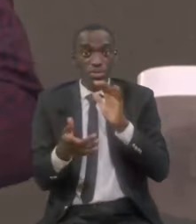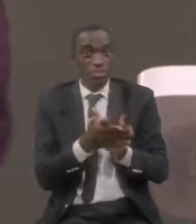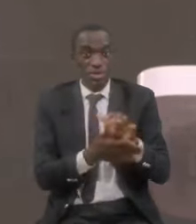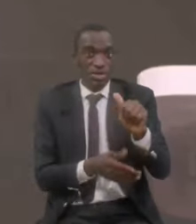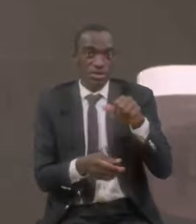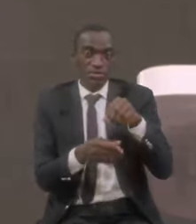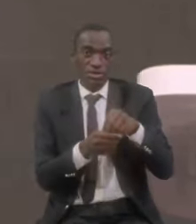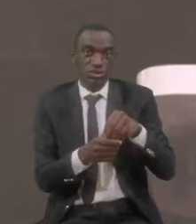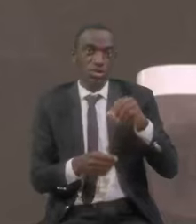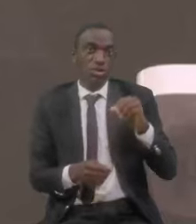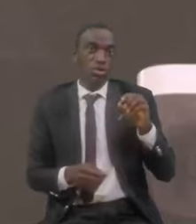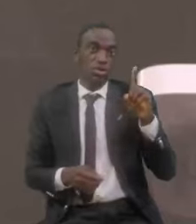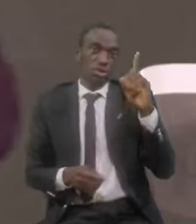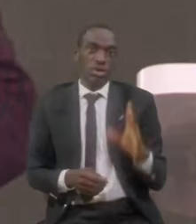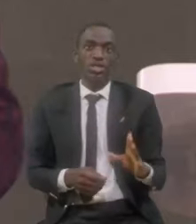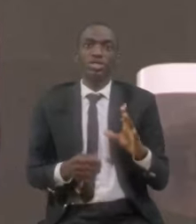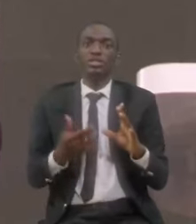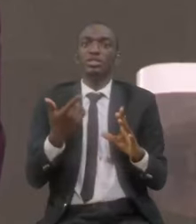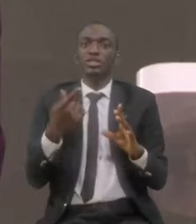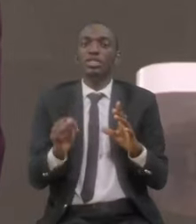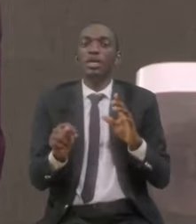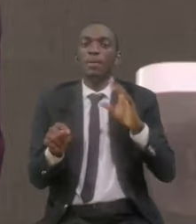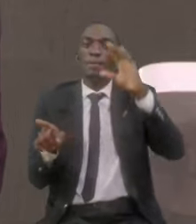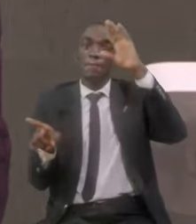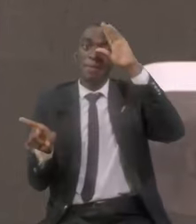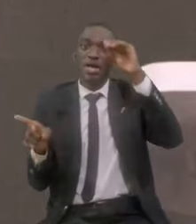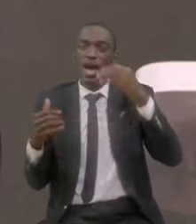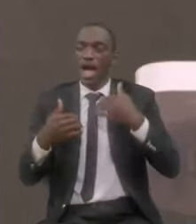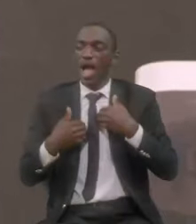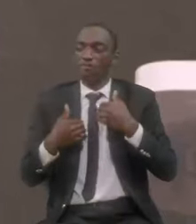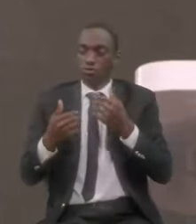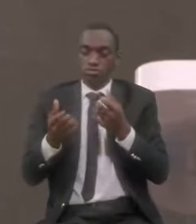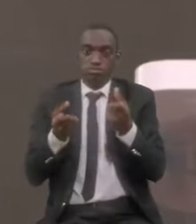Il avait un véhicule chargé de différents types de...